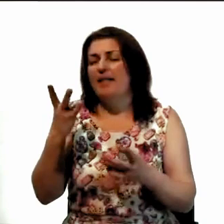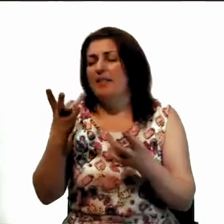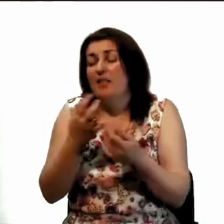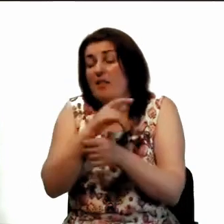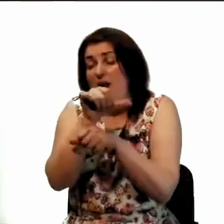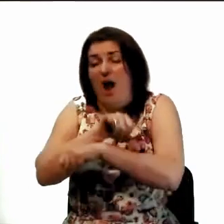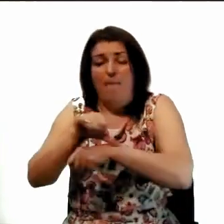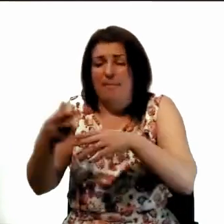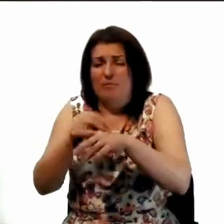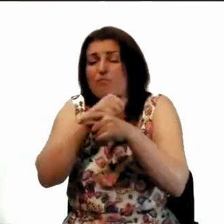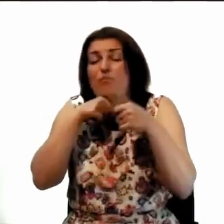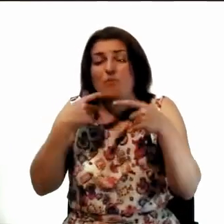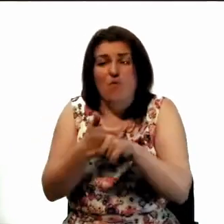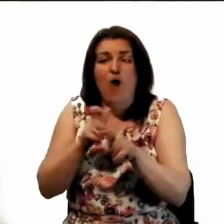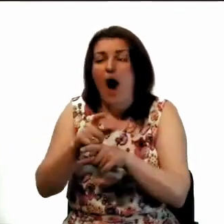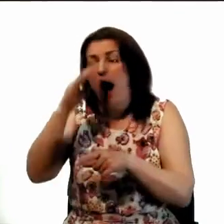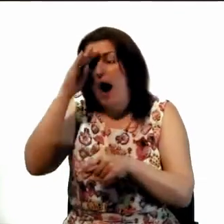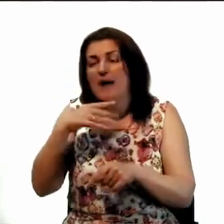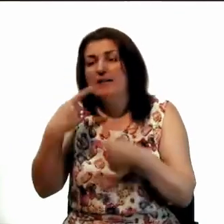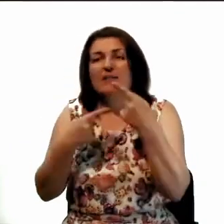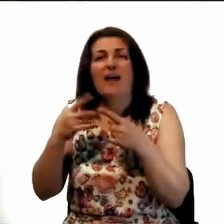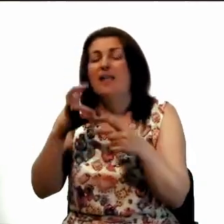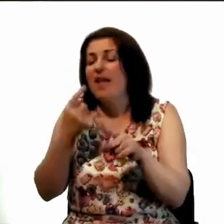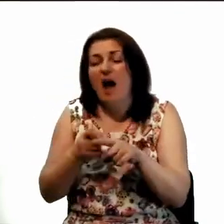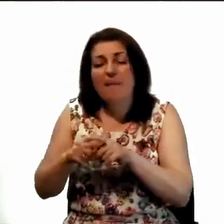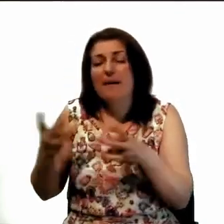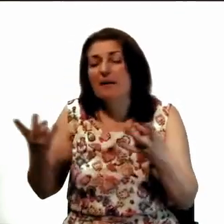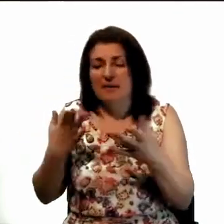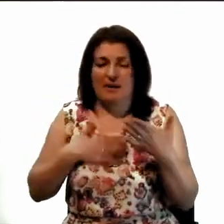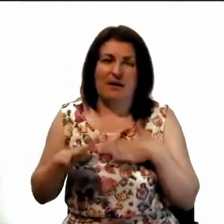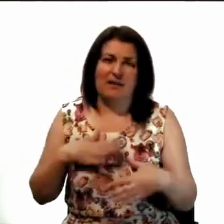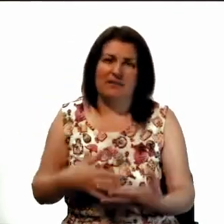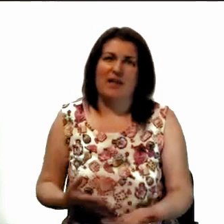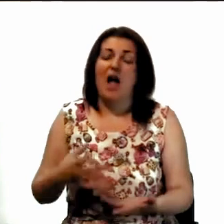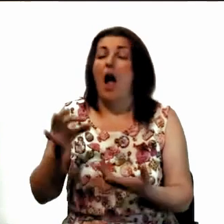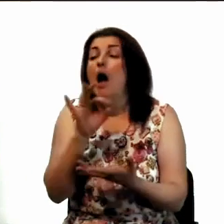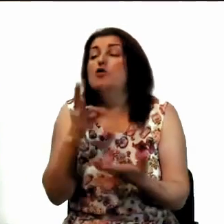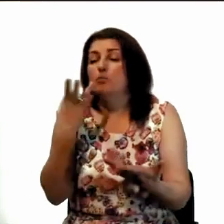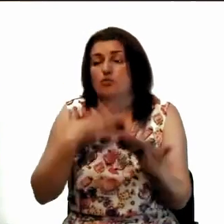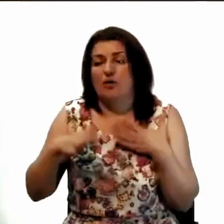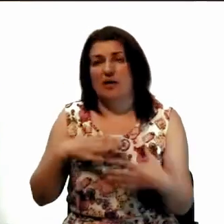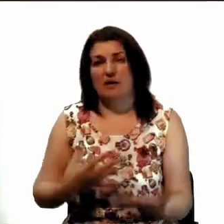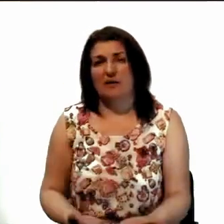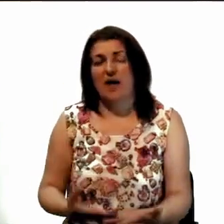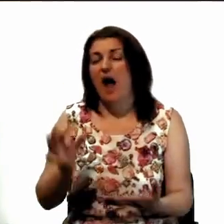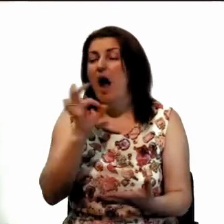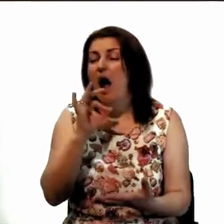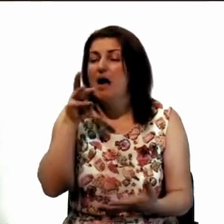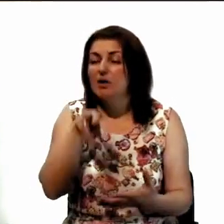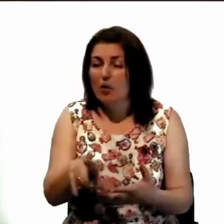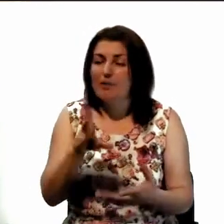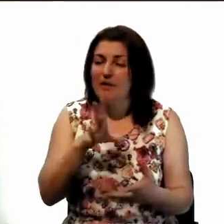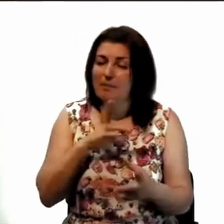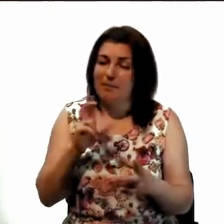неограниченные. Отец говорит, не об этом надо радоваться. Но о чем? О том надо